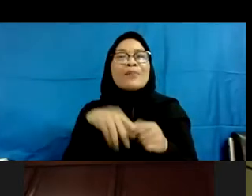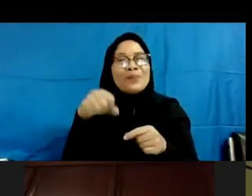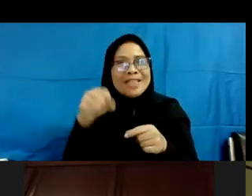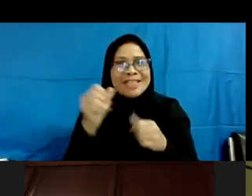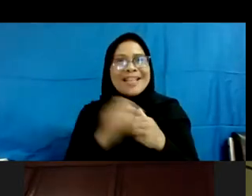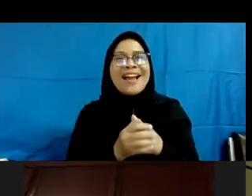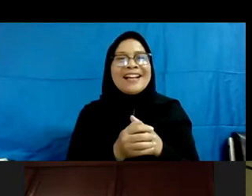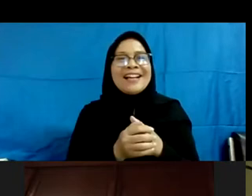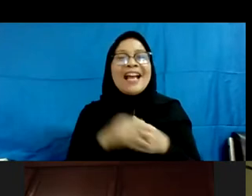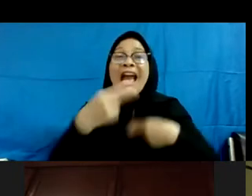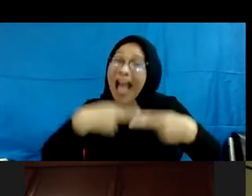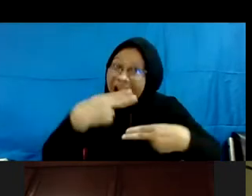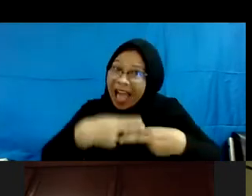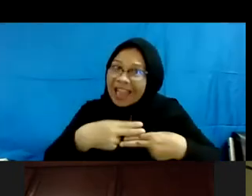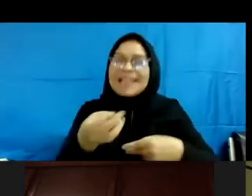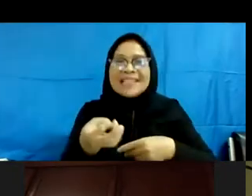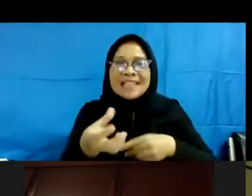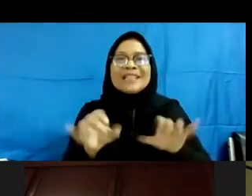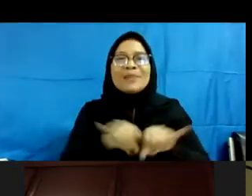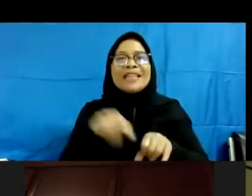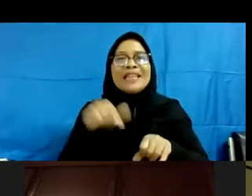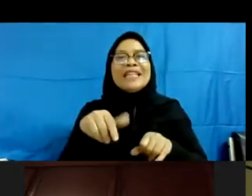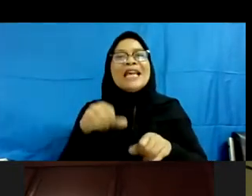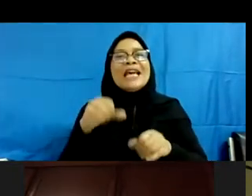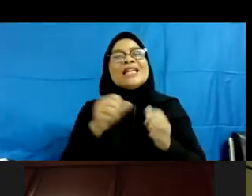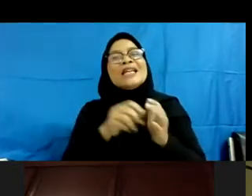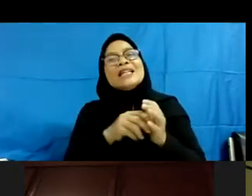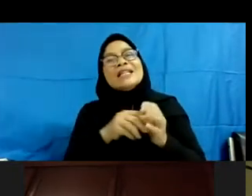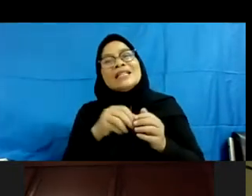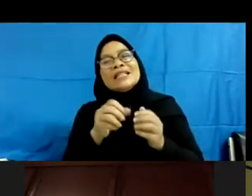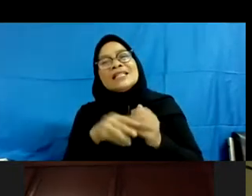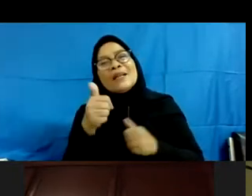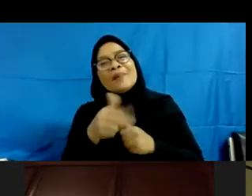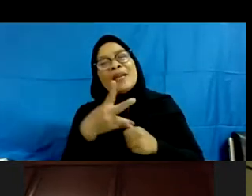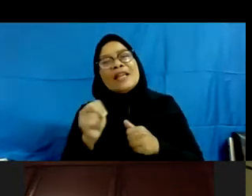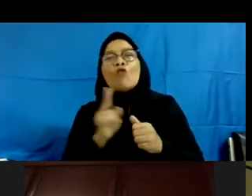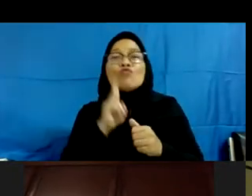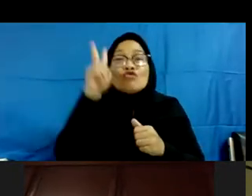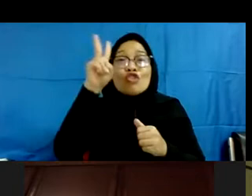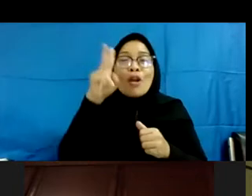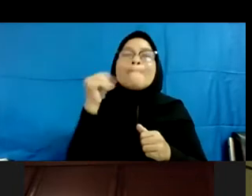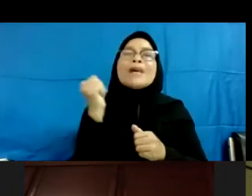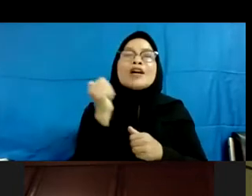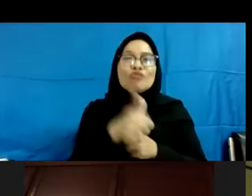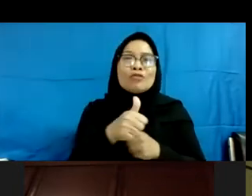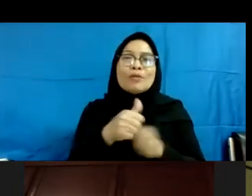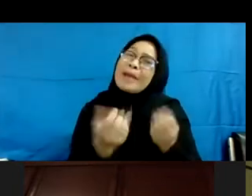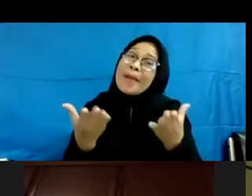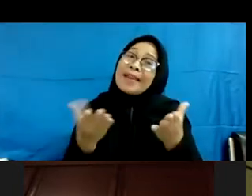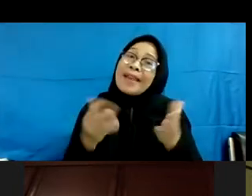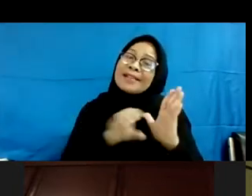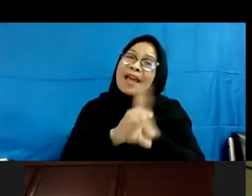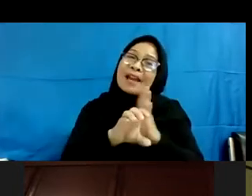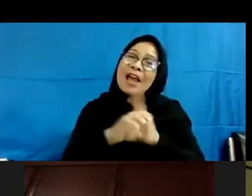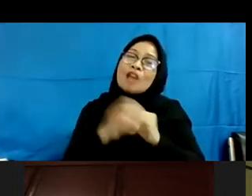Sebaiknya, ya, sebaiknya, ya gitu, kata Dimas tadi, itu usulnya bagus banget, gitu. Gimana caranya tunanetra itu